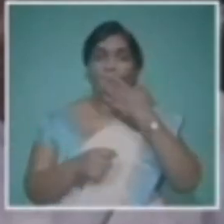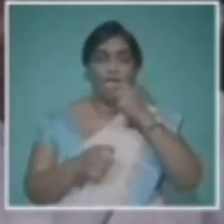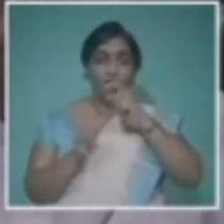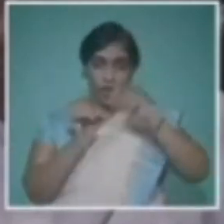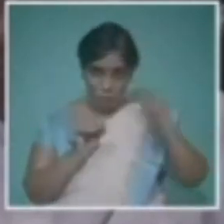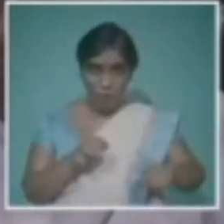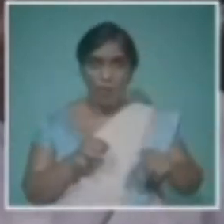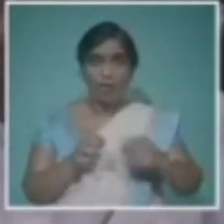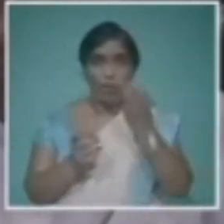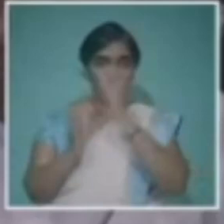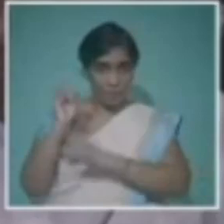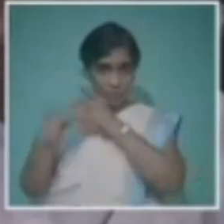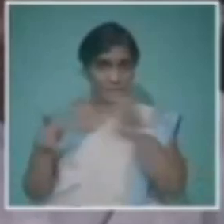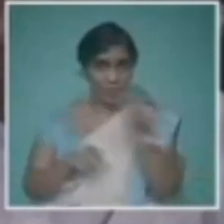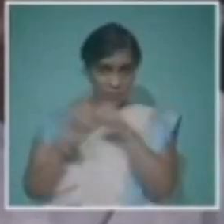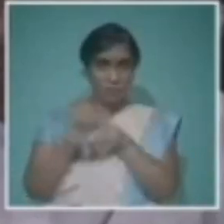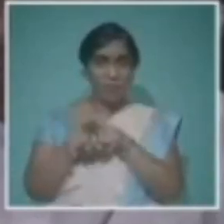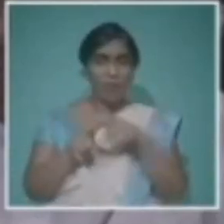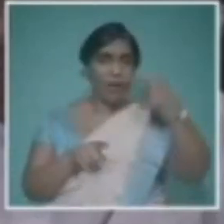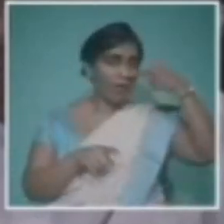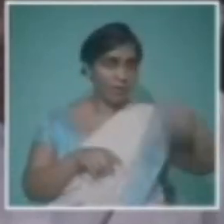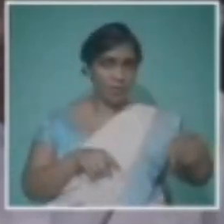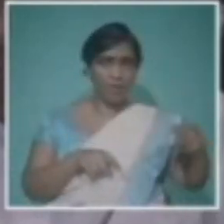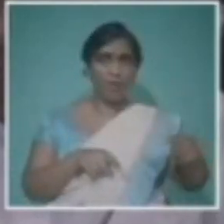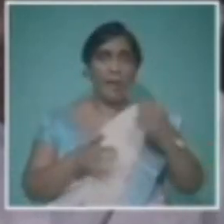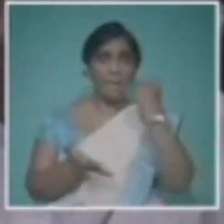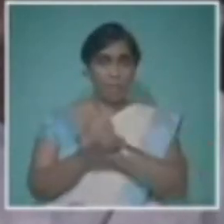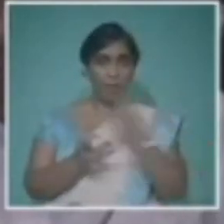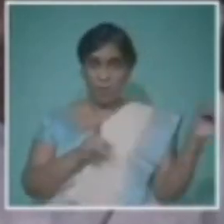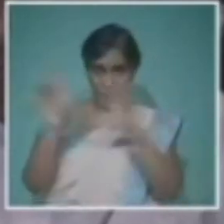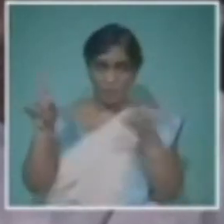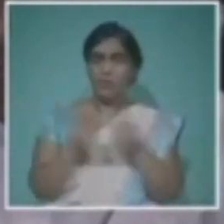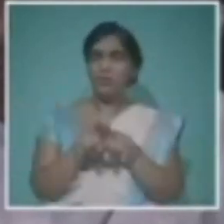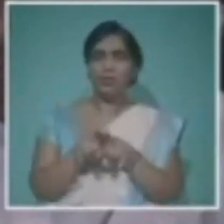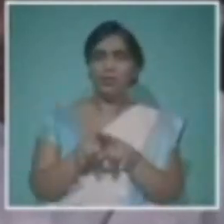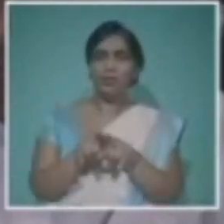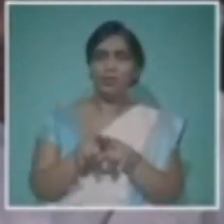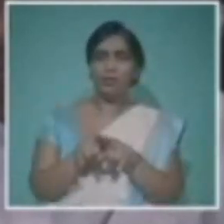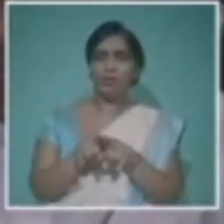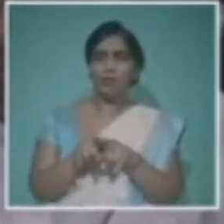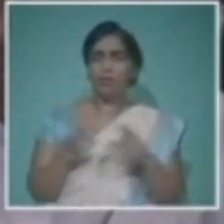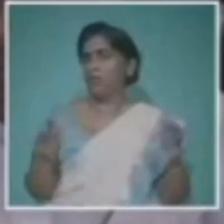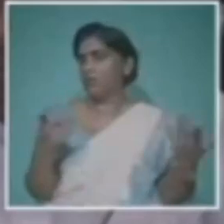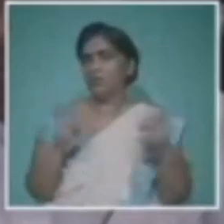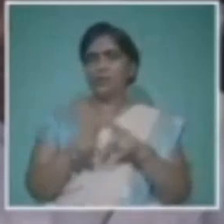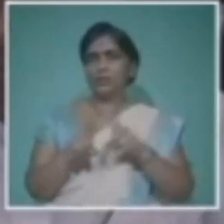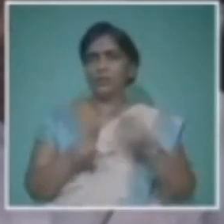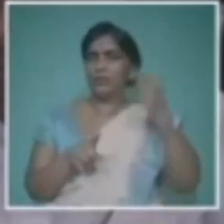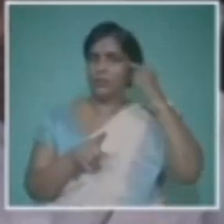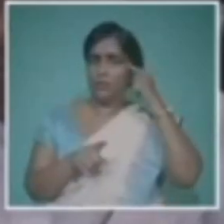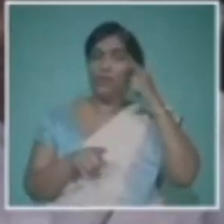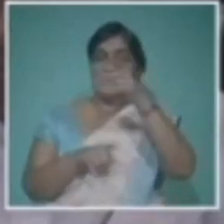වගේද මුදල් අමාත්‍යංශය කියලා, පෙට්‍රෝලියම් එක වගේද සෙන්ට්‍රල් බැංක් එක කියලා. එතකොට කවුරු හරි හිතනවා නම්